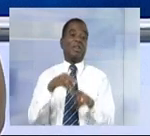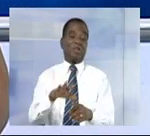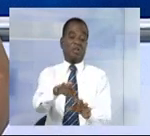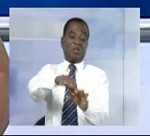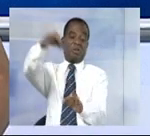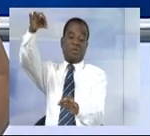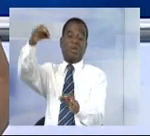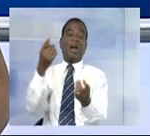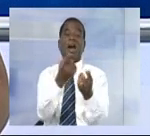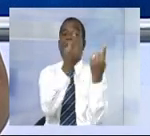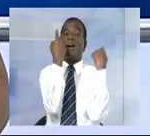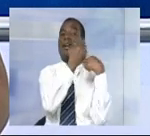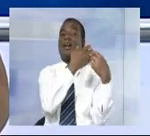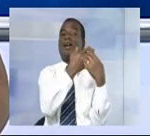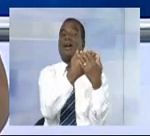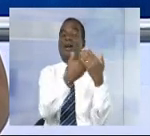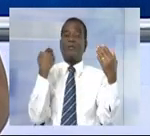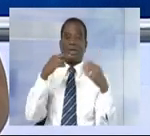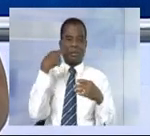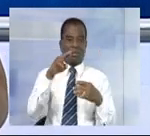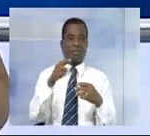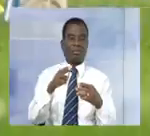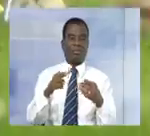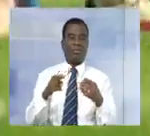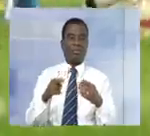sort avant l'ouverture de la CAN. Regardez.